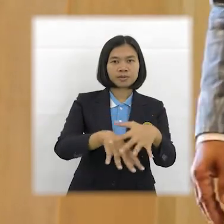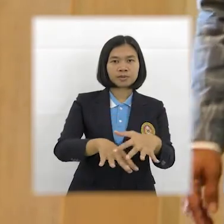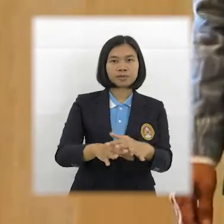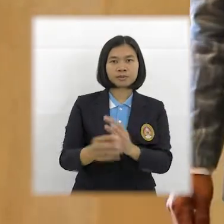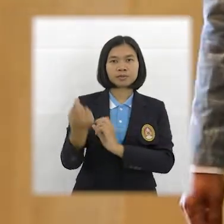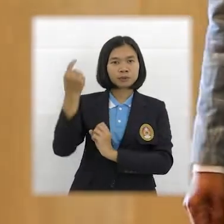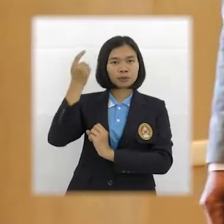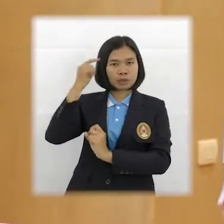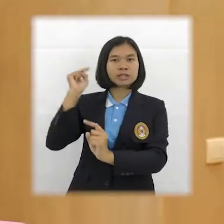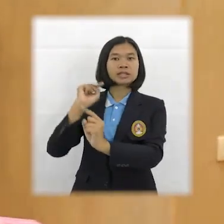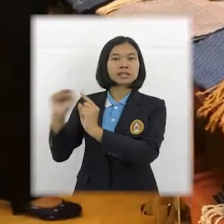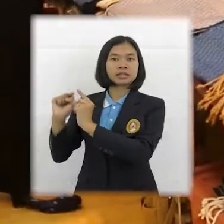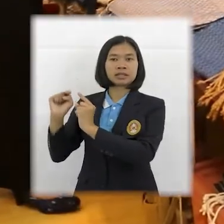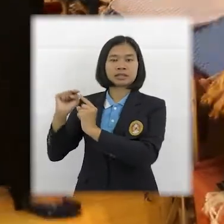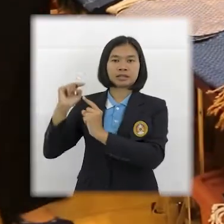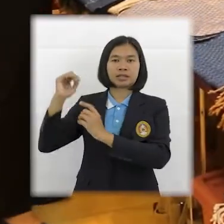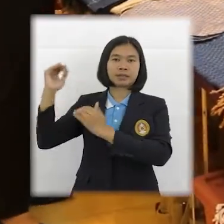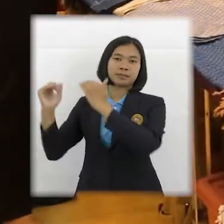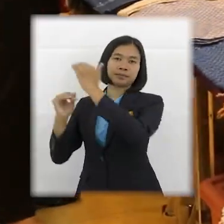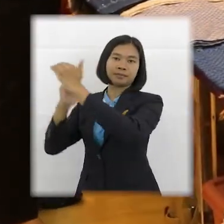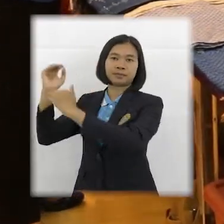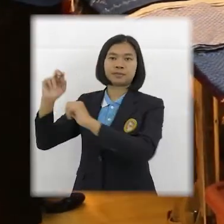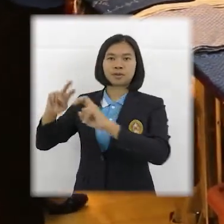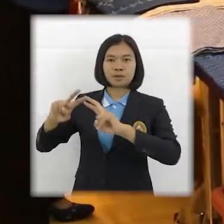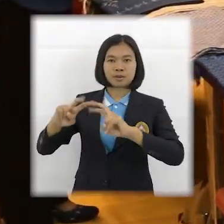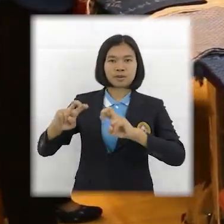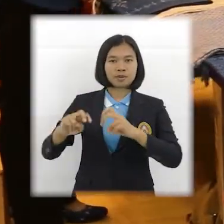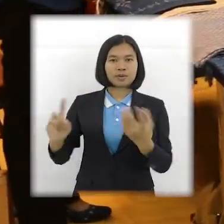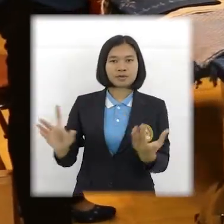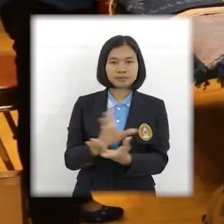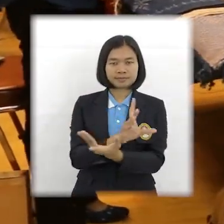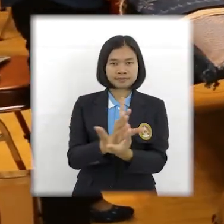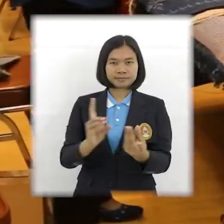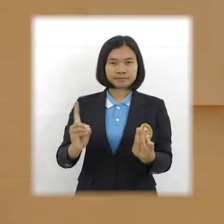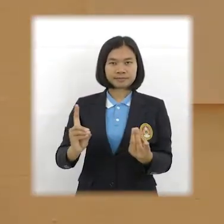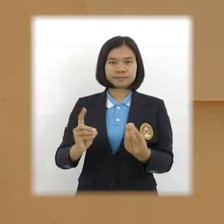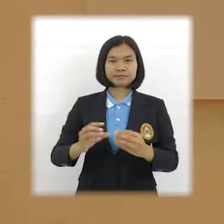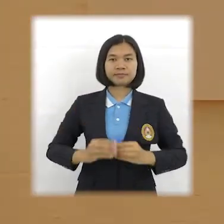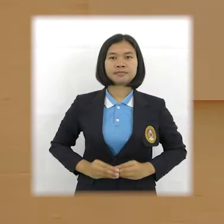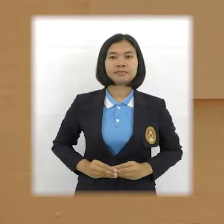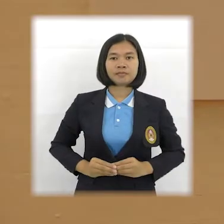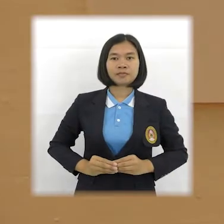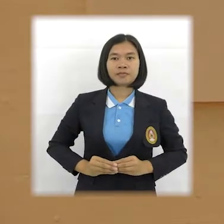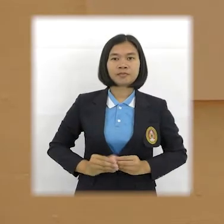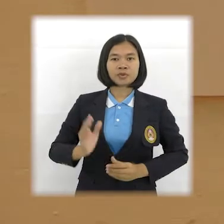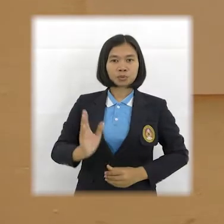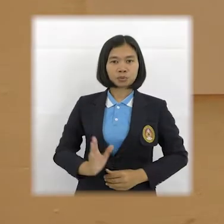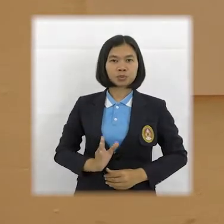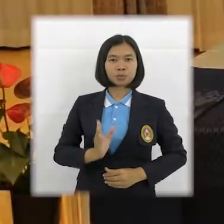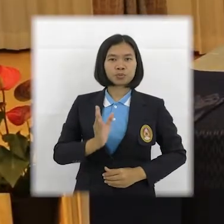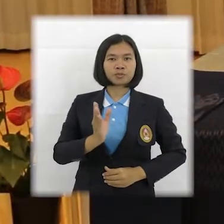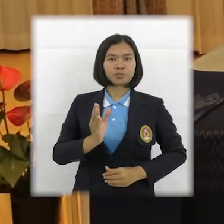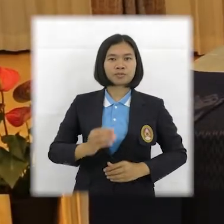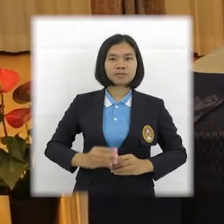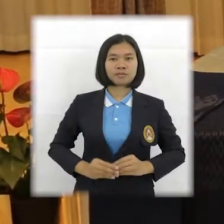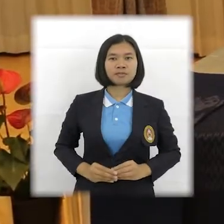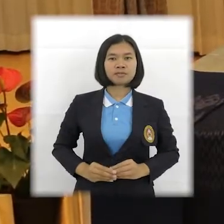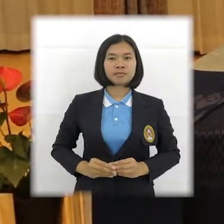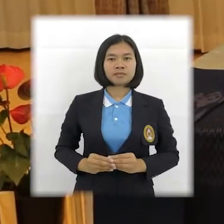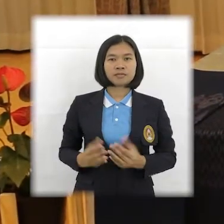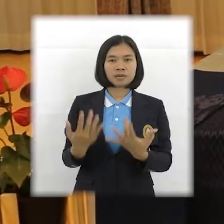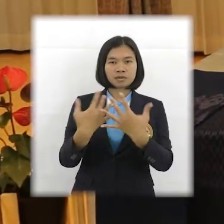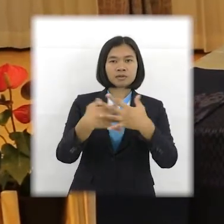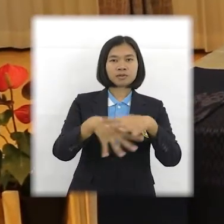ลอดจนข้อคิดเห็นในการพัฒนางานวิจัยด้านมนุษยศาสตร์และสังคมศาสตร์ให้มีประสิทธิภาพมากยิ่งขึ้นรว